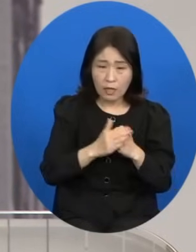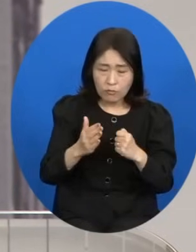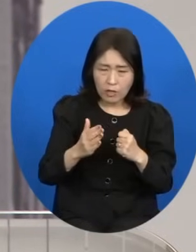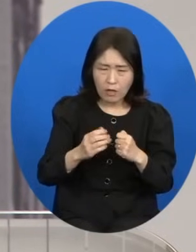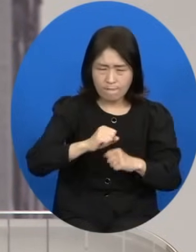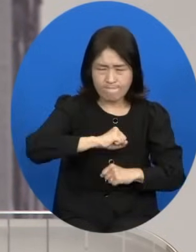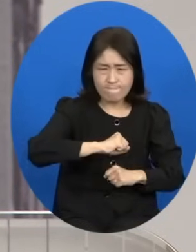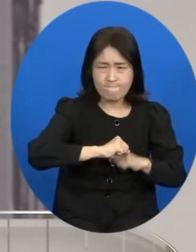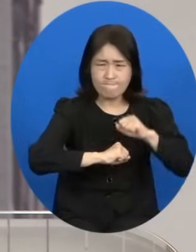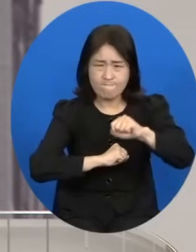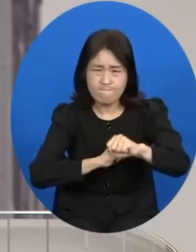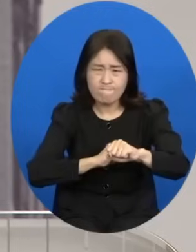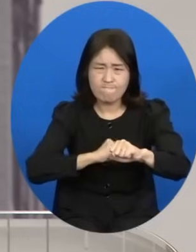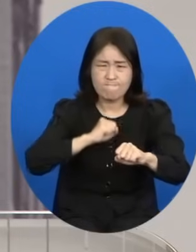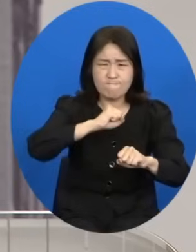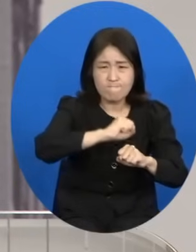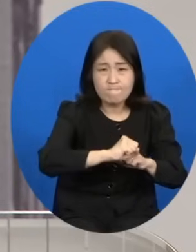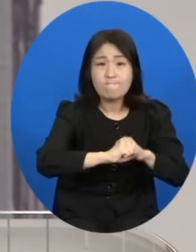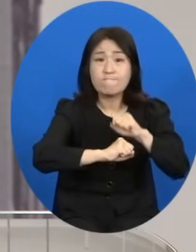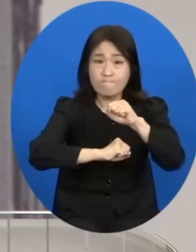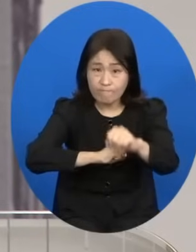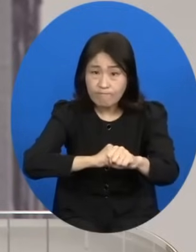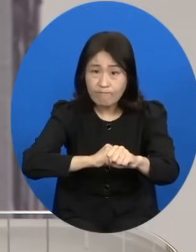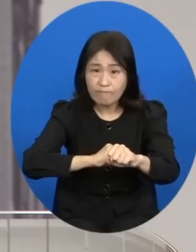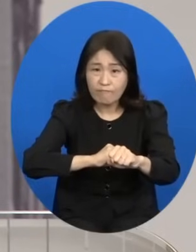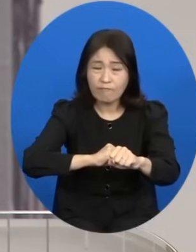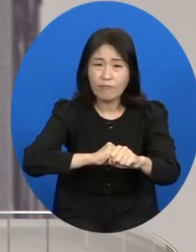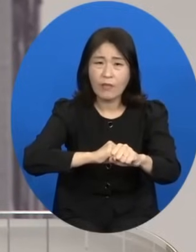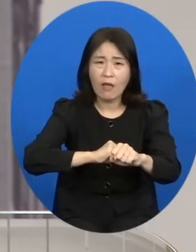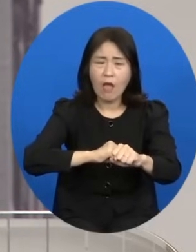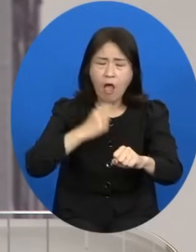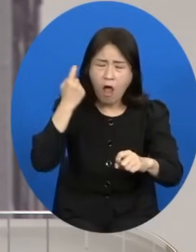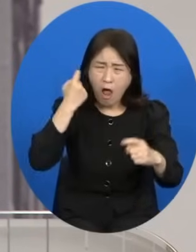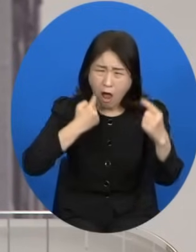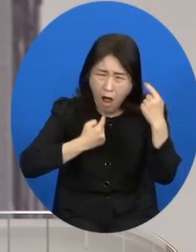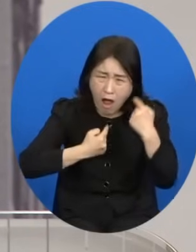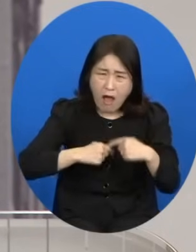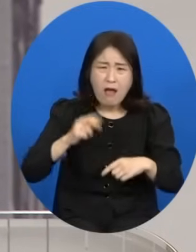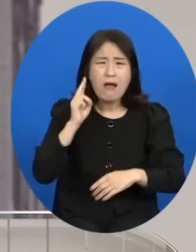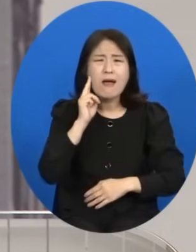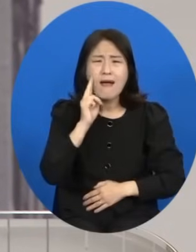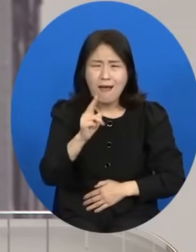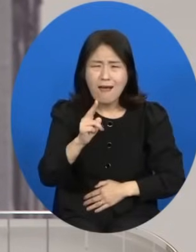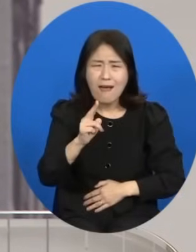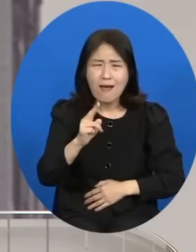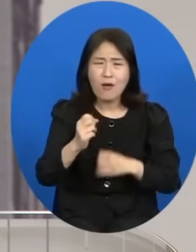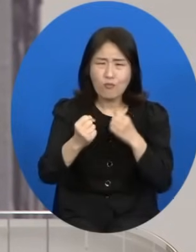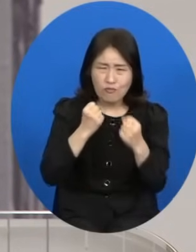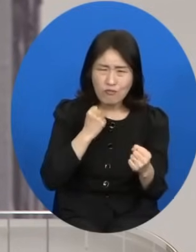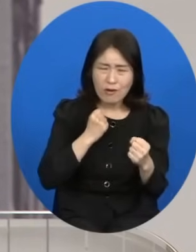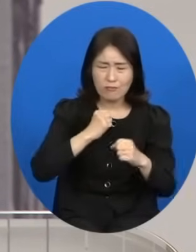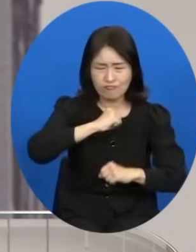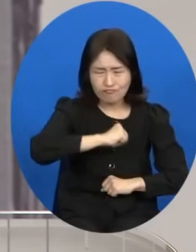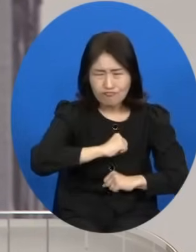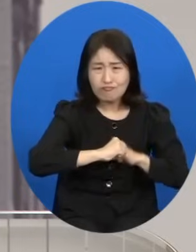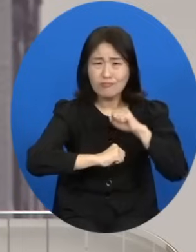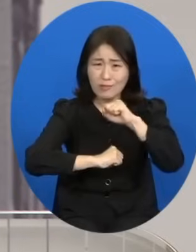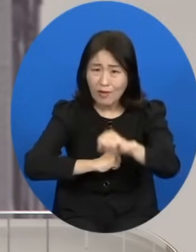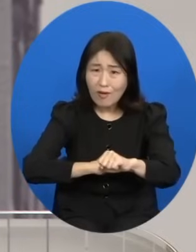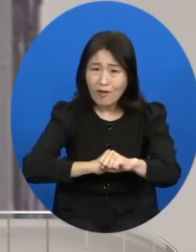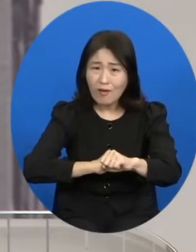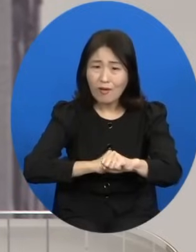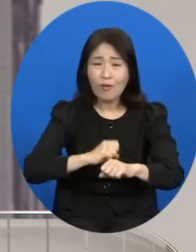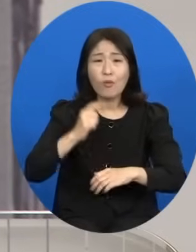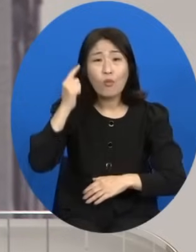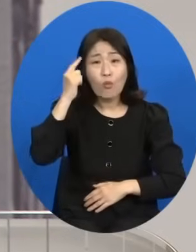거야 어떻게 됐겠습니까 무릎이 다까지고 피가 나고 그랬겠죠 사람들이 아 뭐 이렇게까지 해야